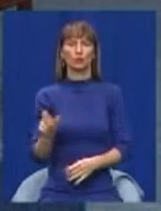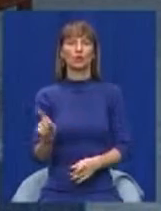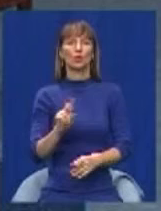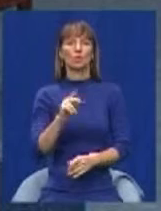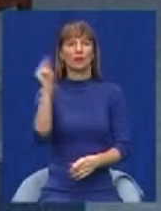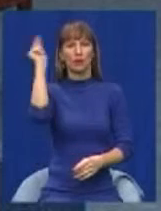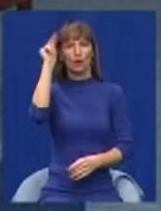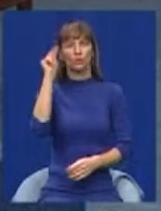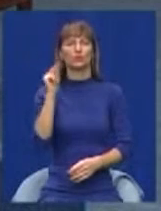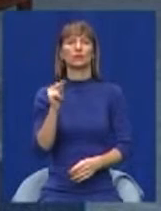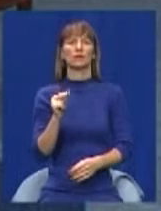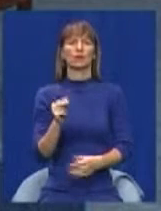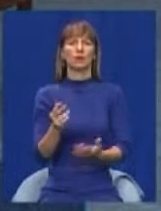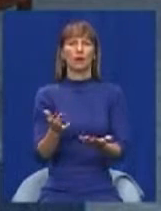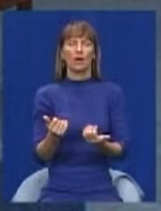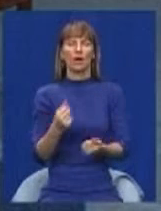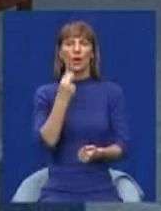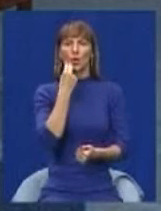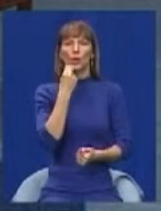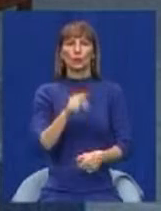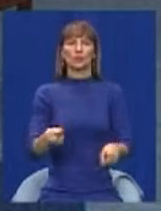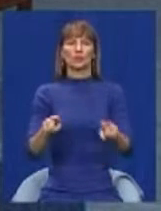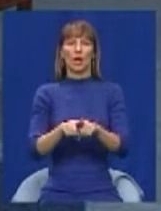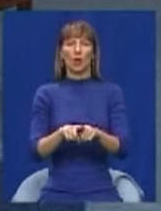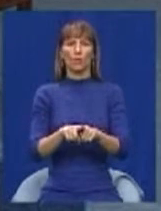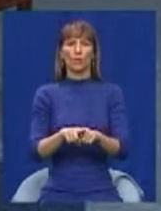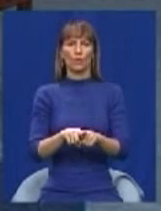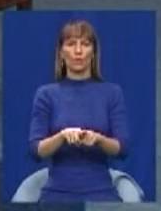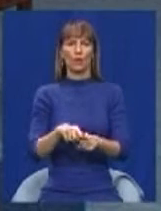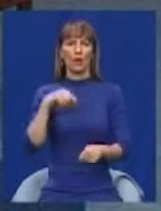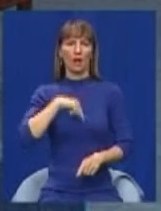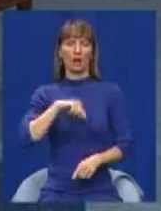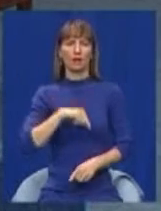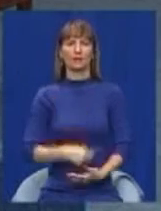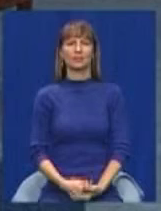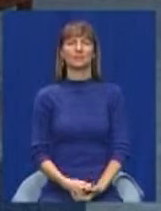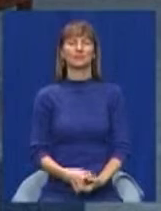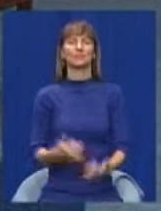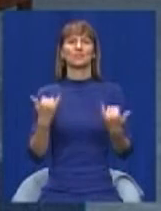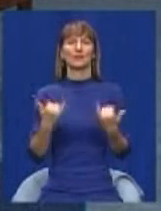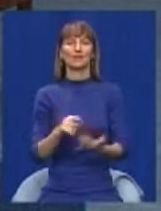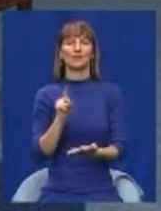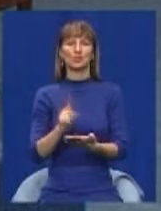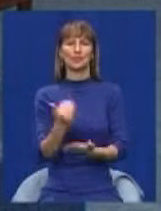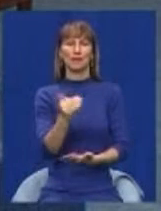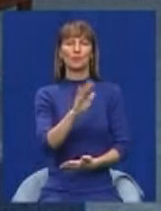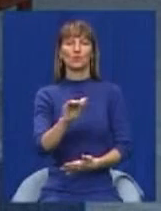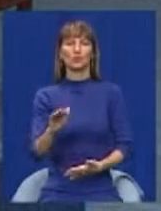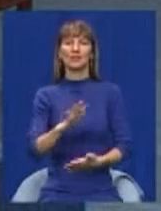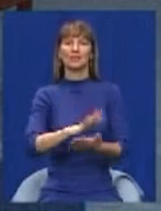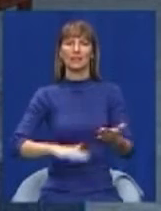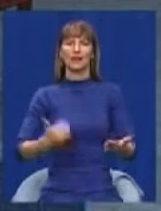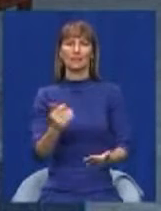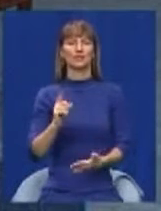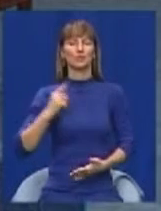аби навчитися та опанувати якомога краще таку от рису характера. Ну, а на сьогодні ми з вами маємо прощатися, далі вас